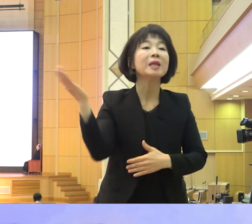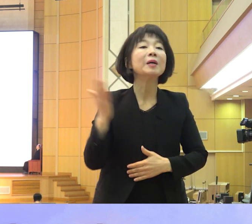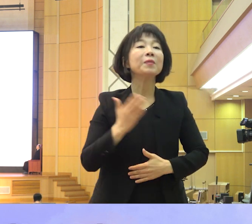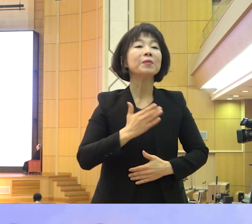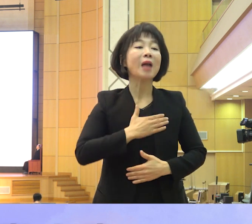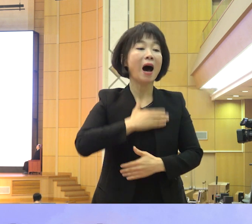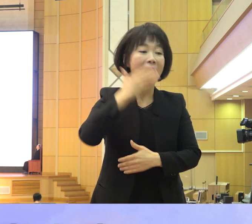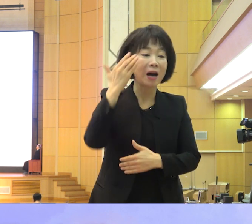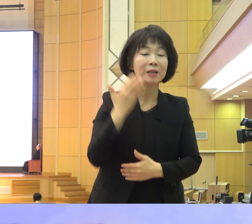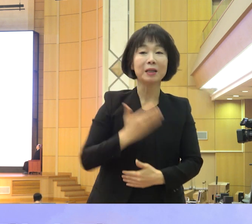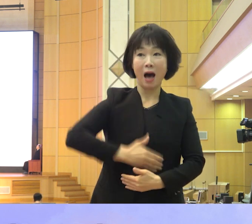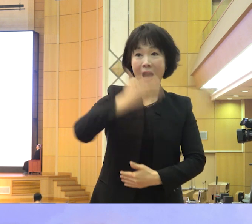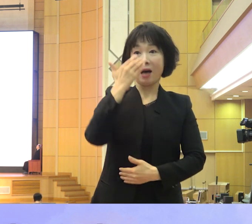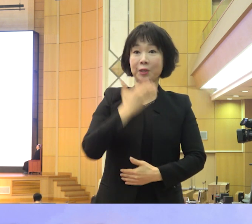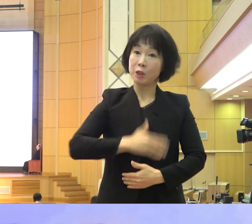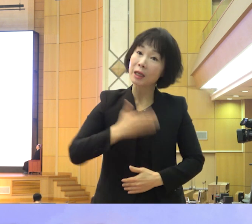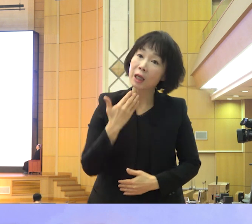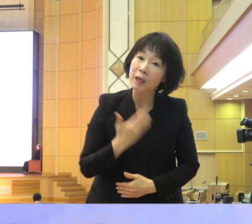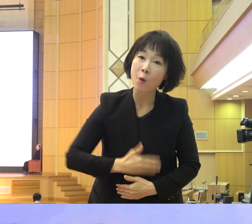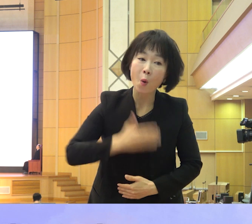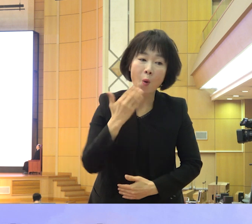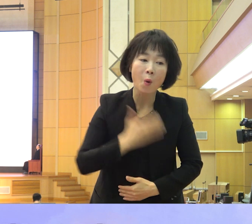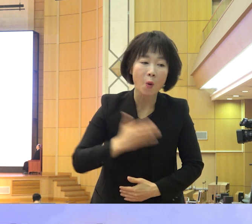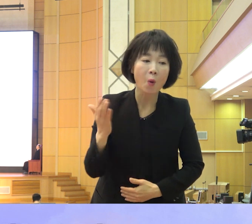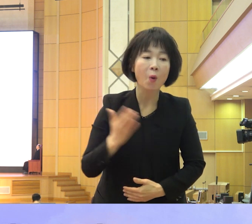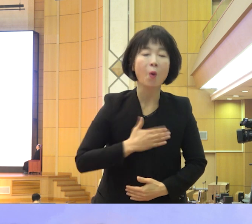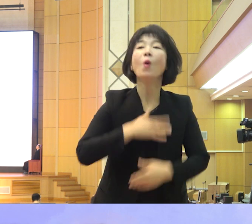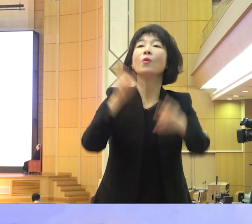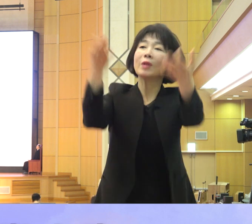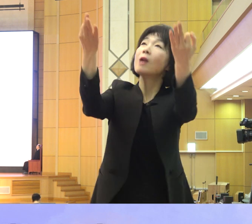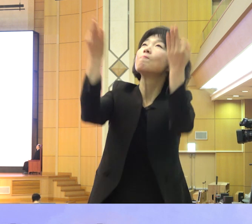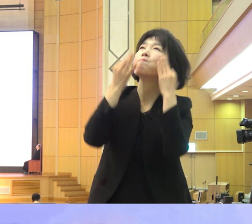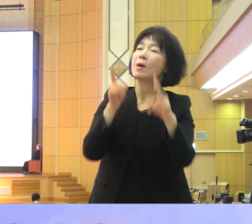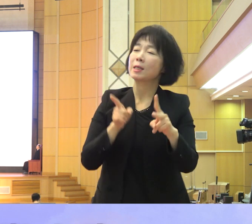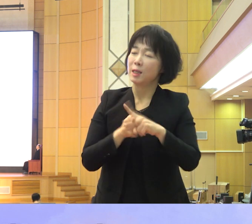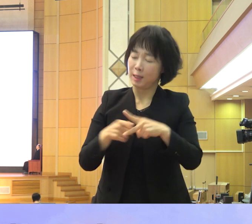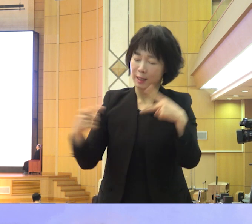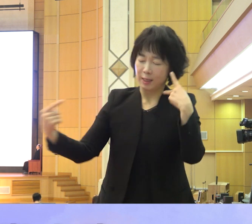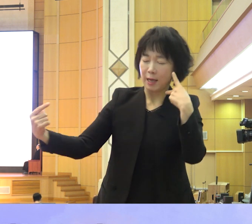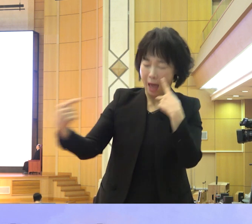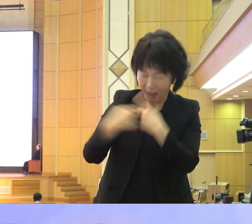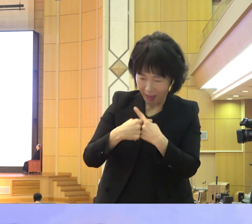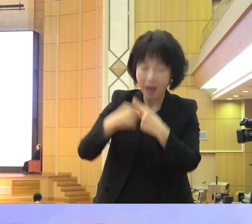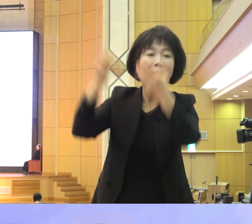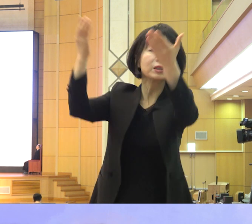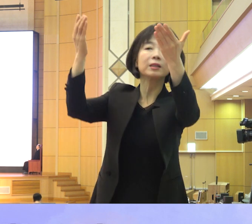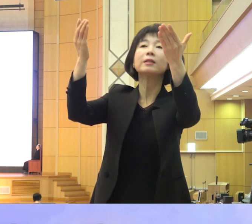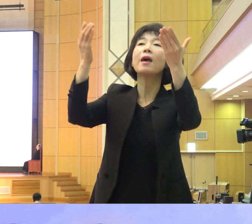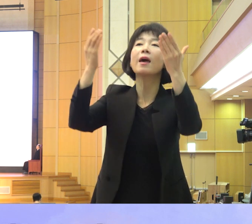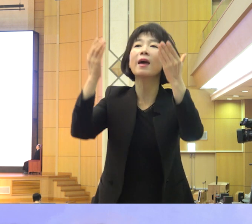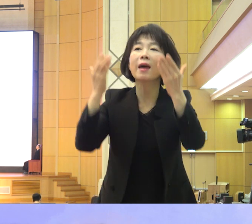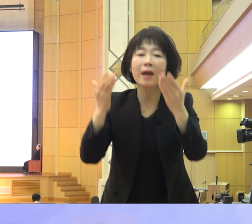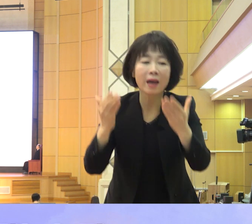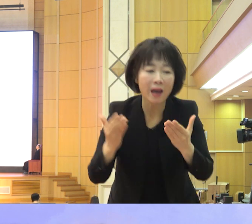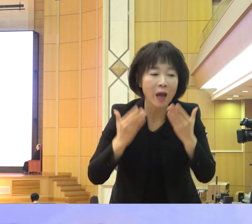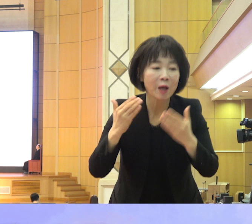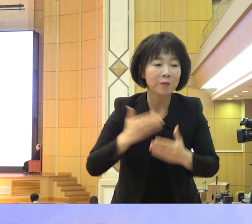만지시네. 나를 아시고 나를